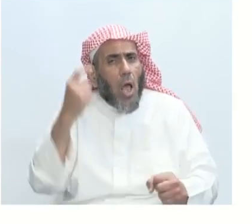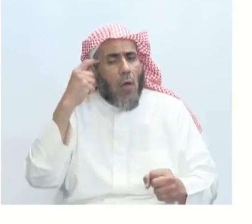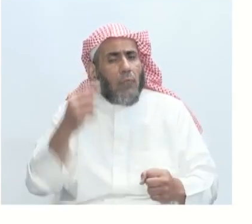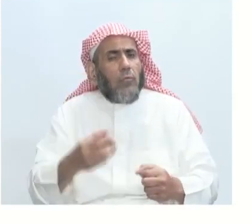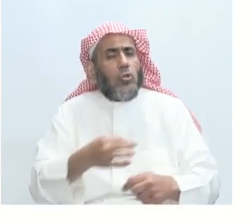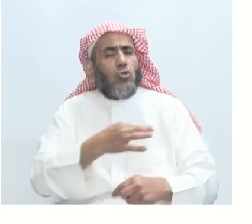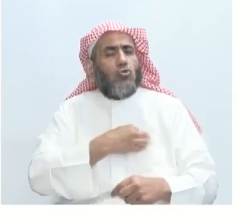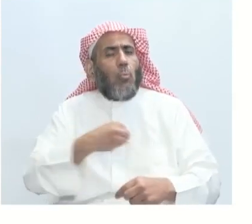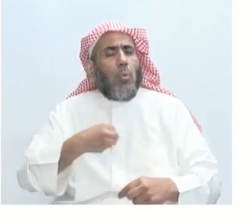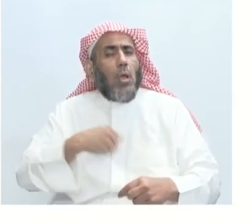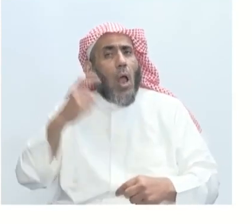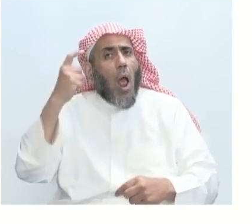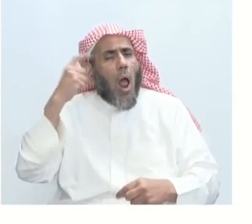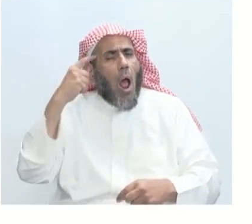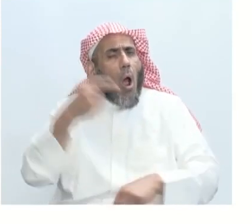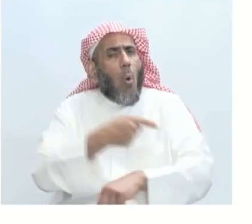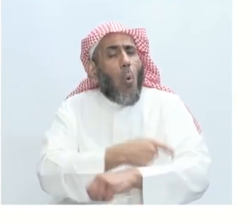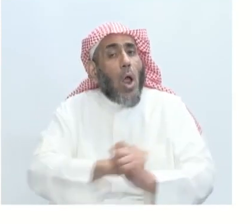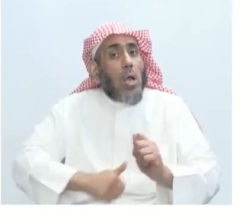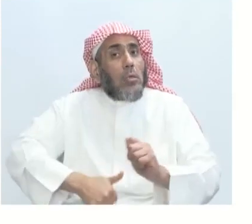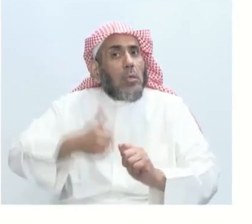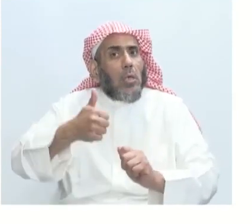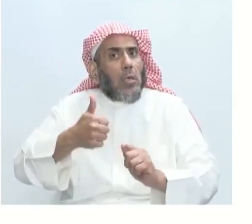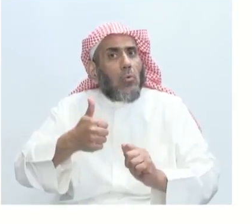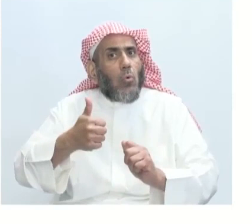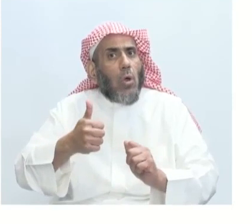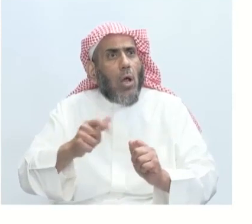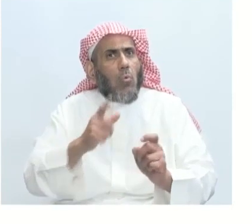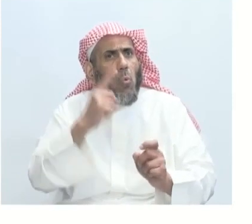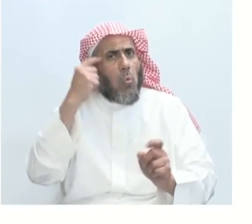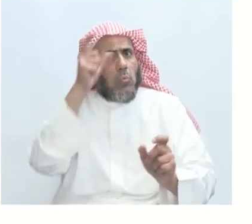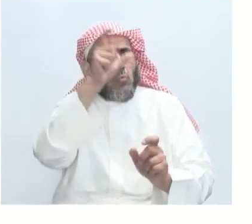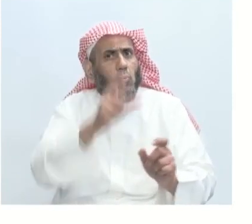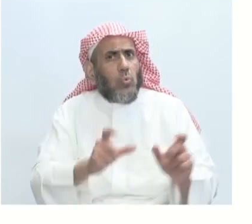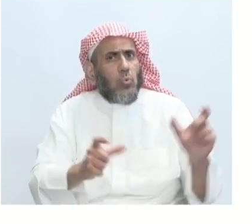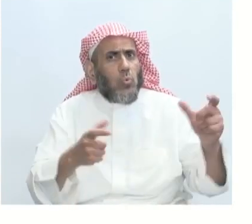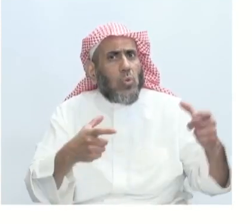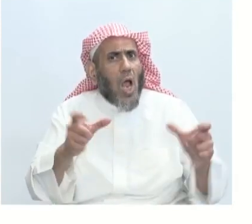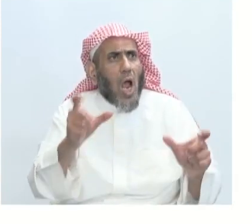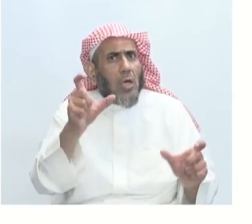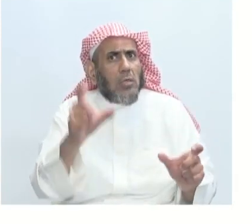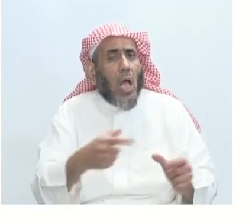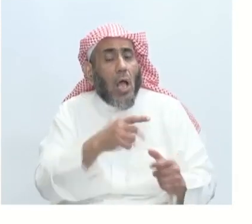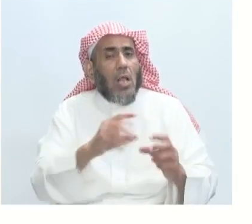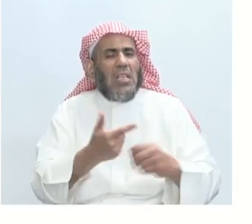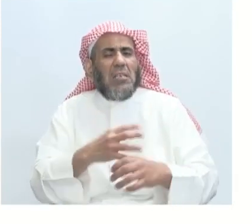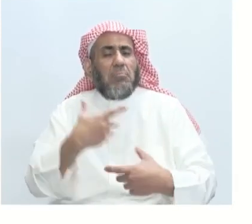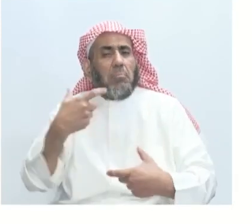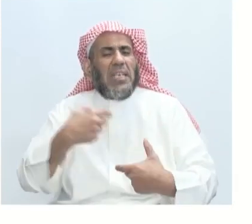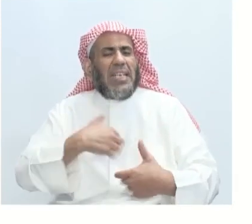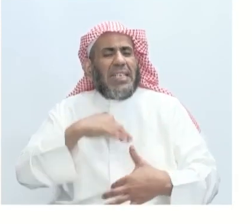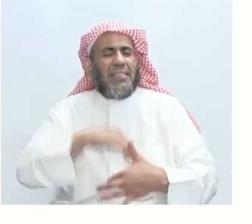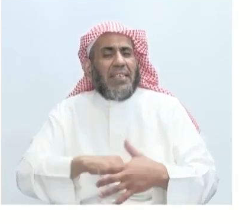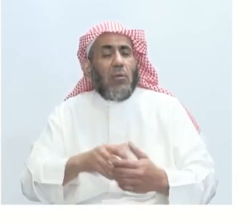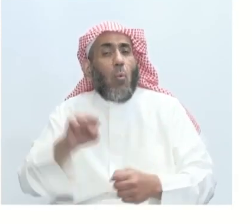طبيا لان يكون ويستطيع ان ان يقوم ويشخص هذا الاضطراب من نفسيين